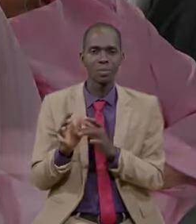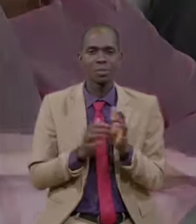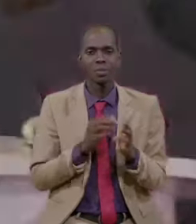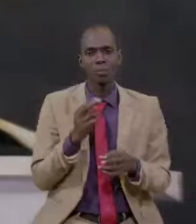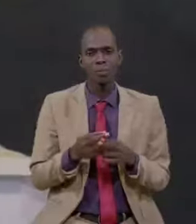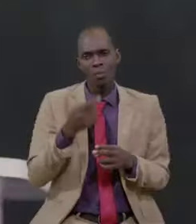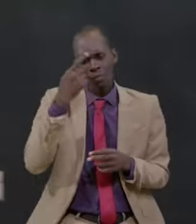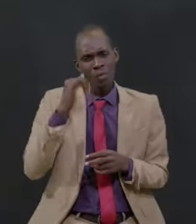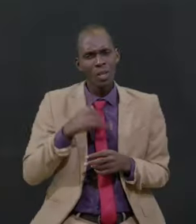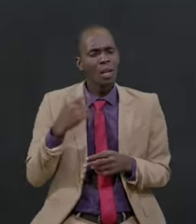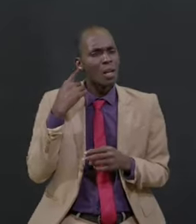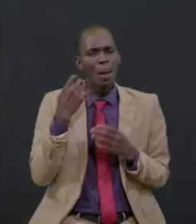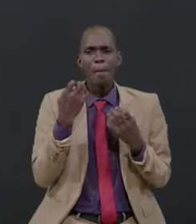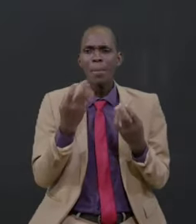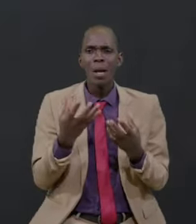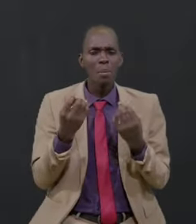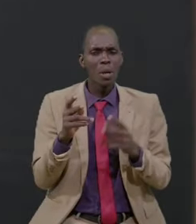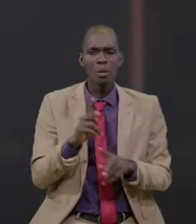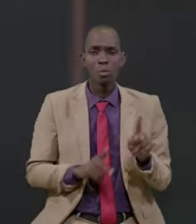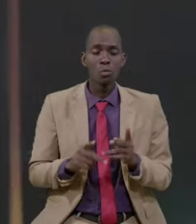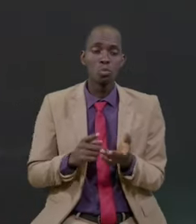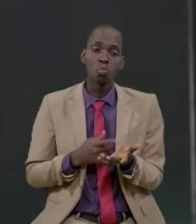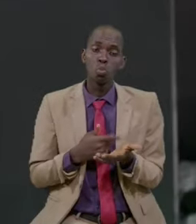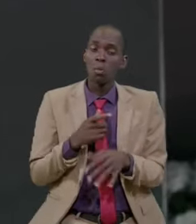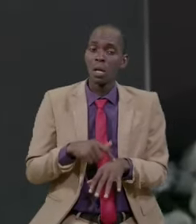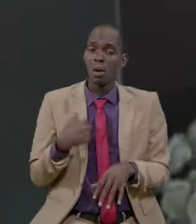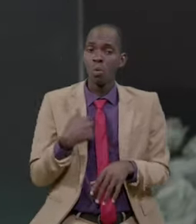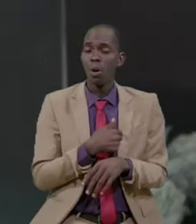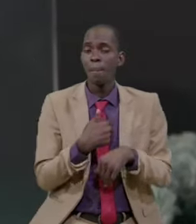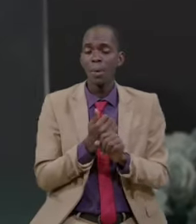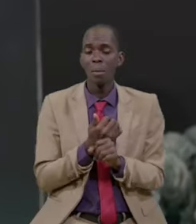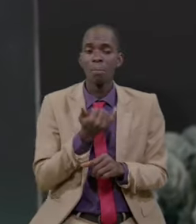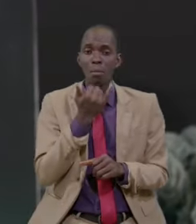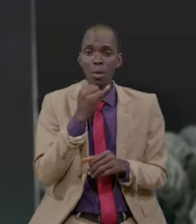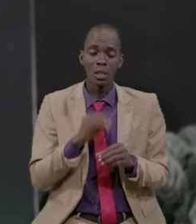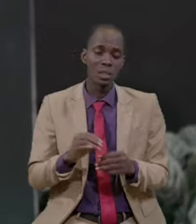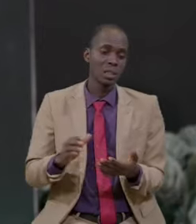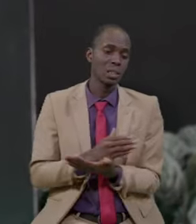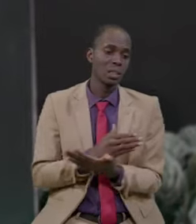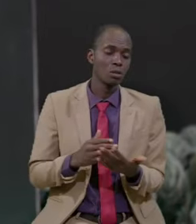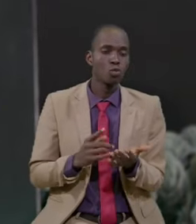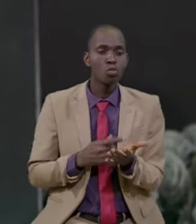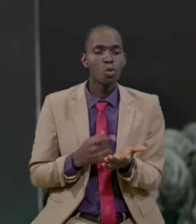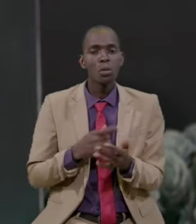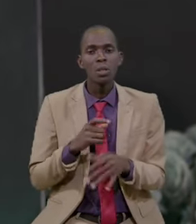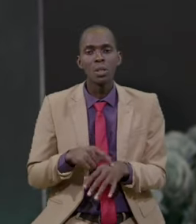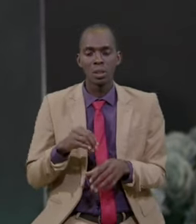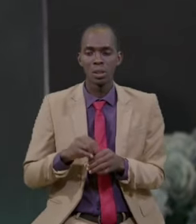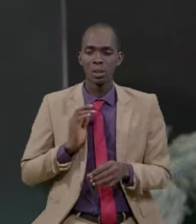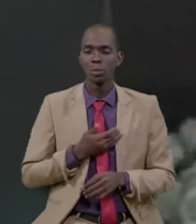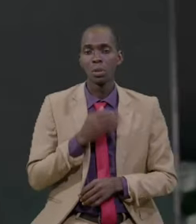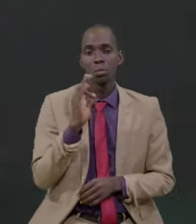J'entends plusieurs dire, parfois nous faisons des erreurs dans nos chants. Parfois nous faisons des erreurs dans notre prédication.